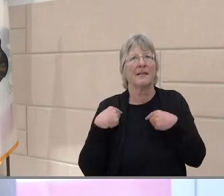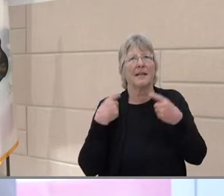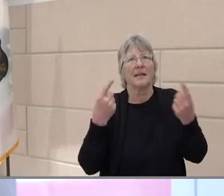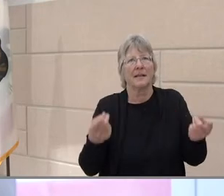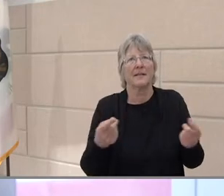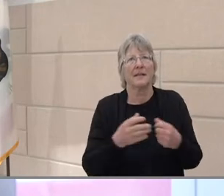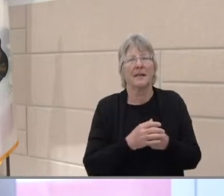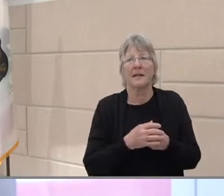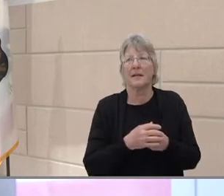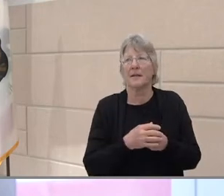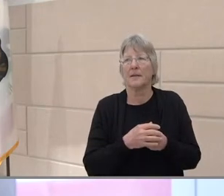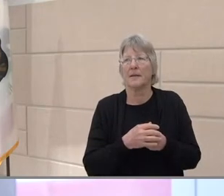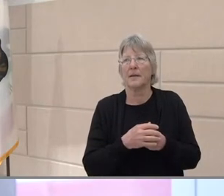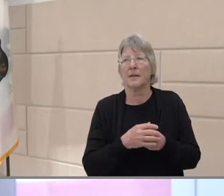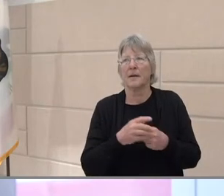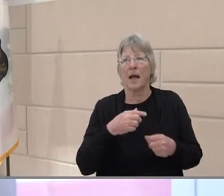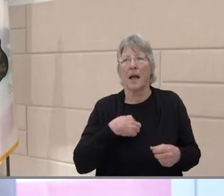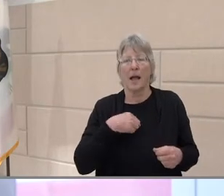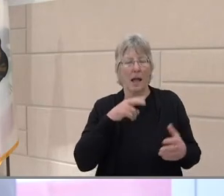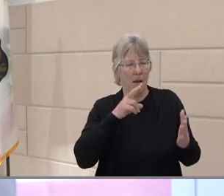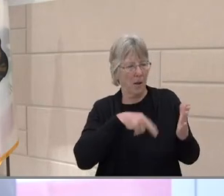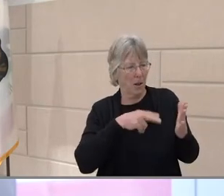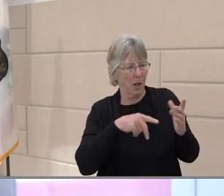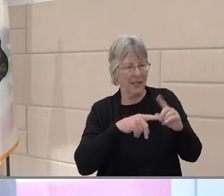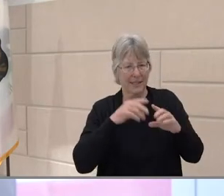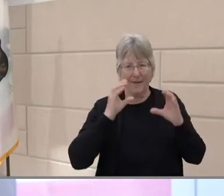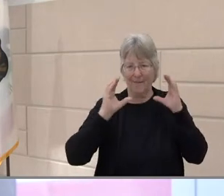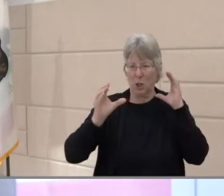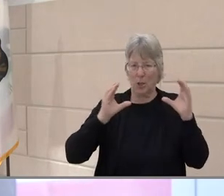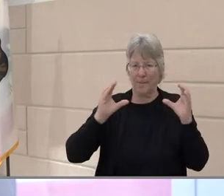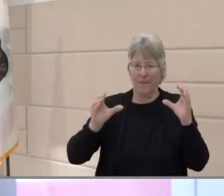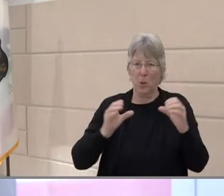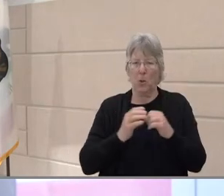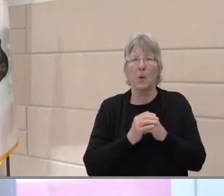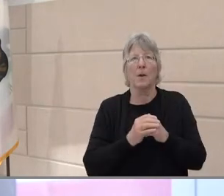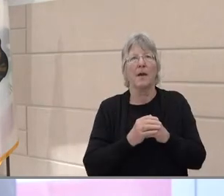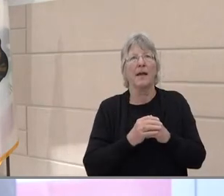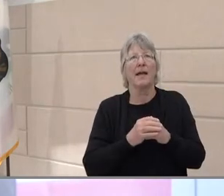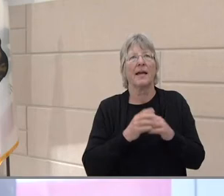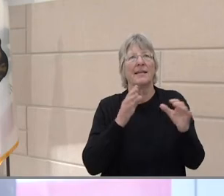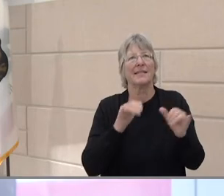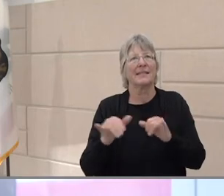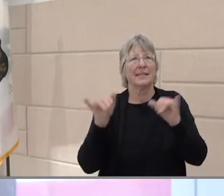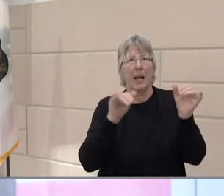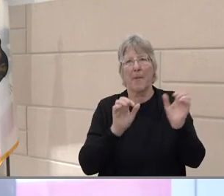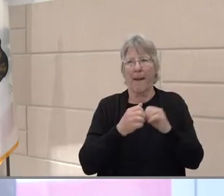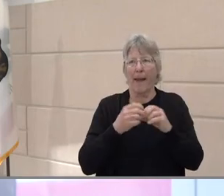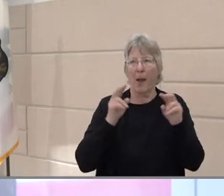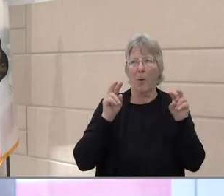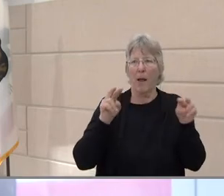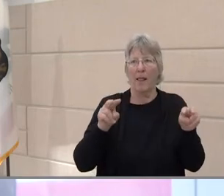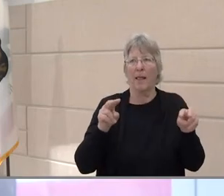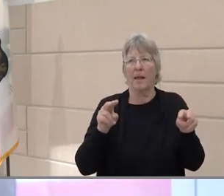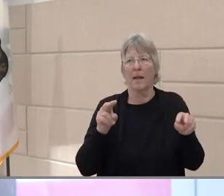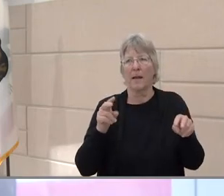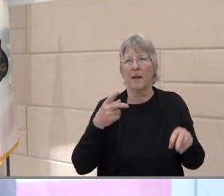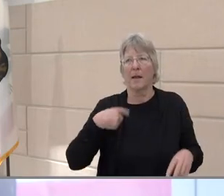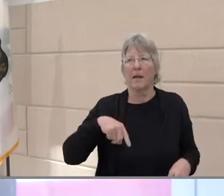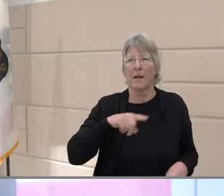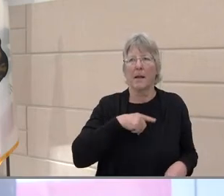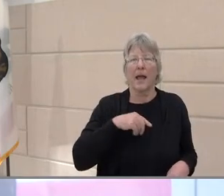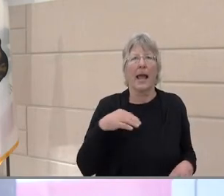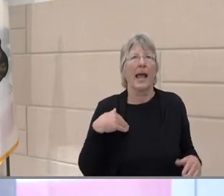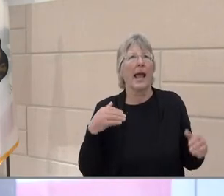រឹងប្រែងបំពេញកិច្ចការនៅពេលខ្ញុំជជែកអំពីតំណាក់តំណងការផ្សព្វផ្សាយដំណឹងហ្